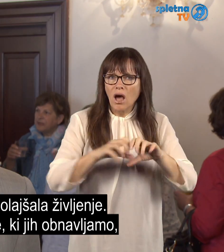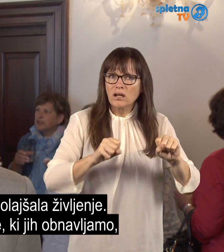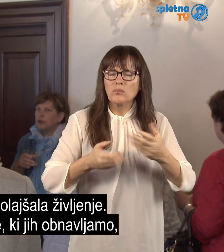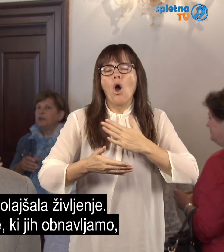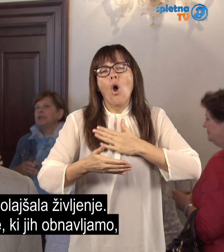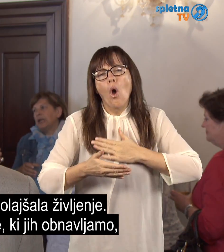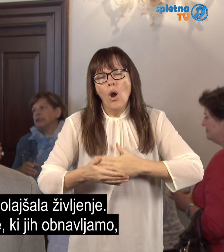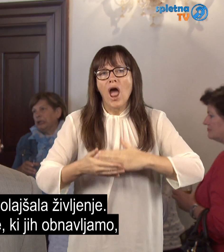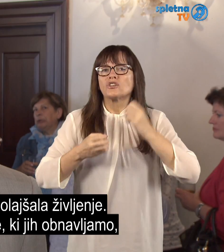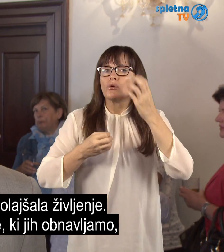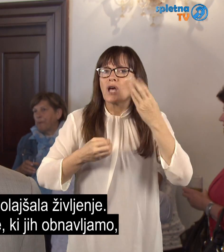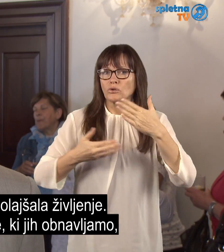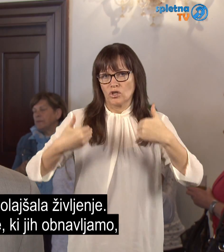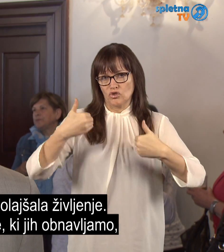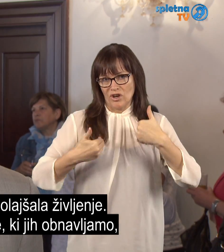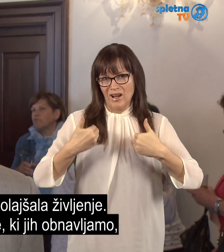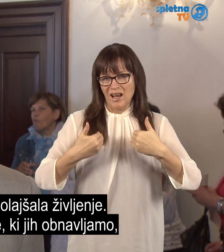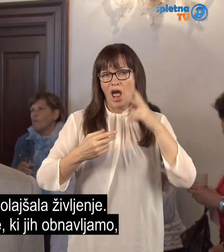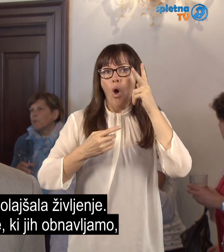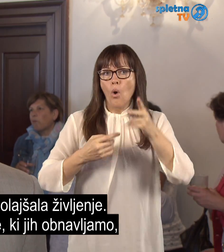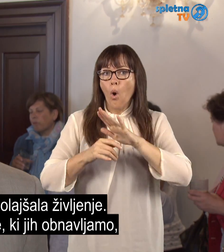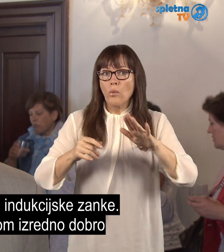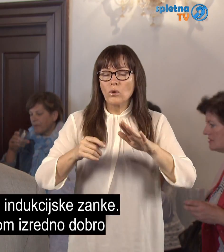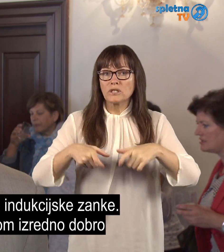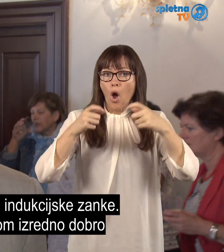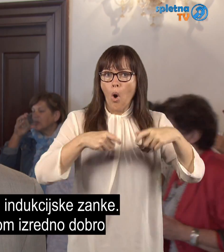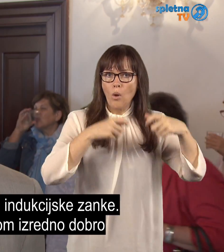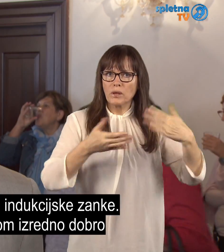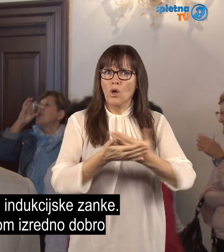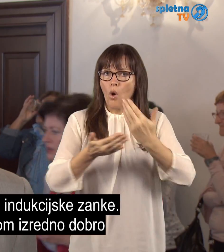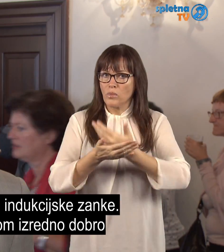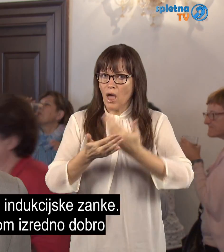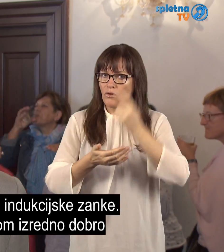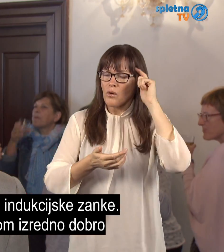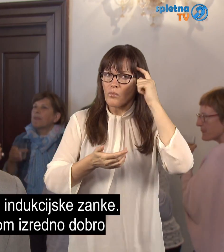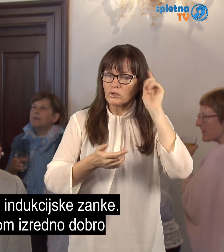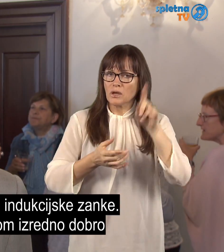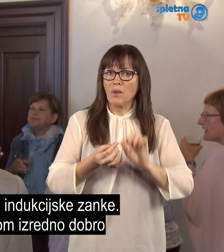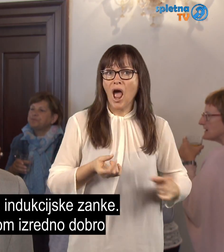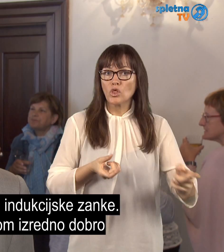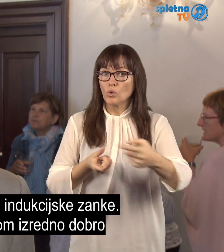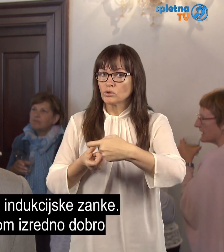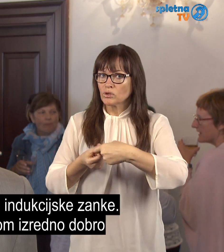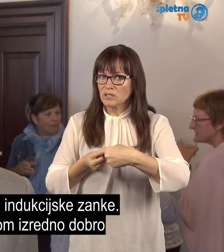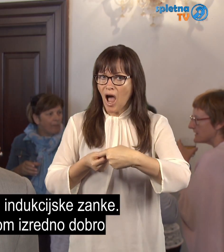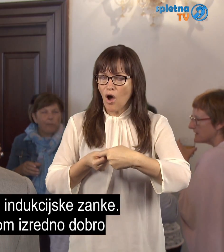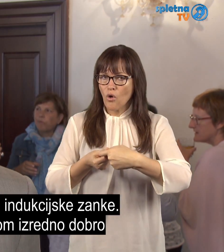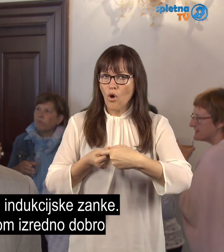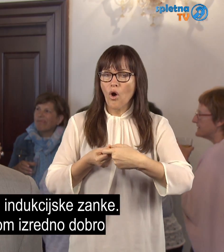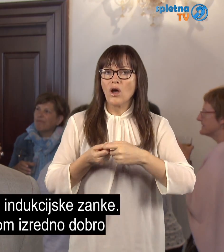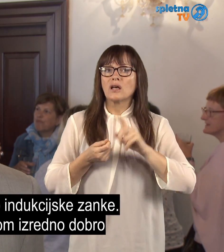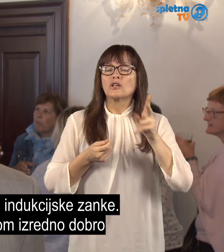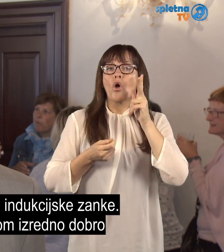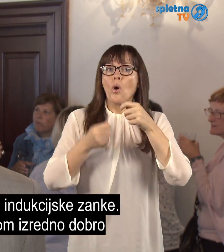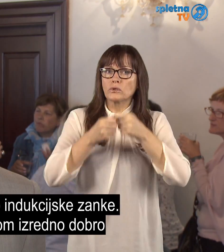življenje. V Kopru vse objekte, katere obnavljamo, poskrbimo, da imajo indukcijsko zanko. Z lokalnim, se pravi koprskim